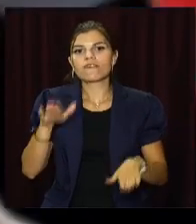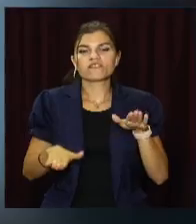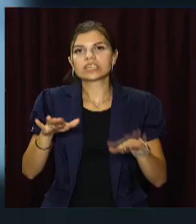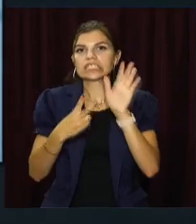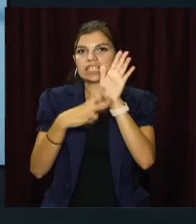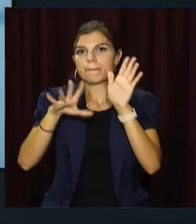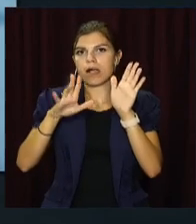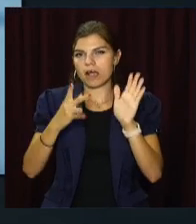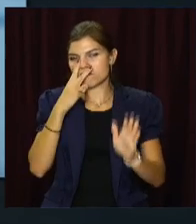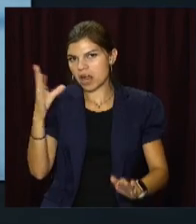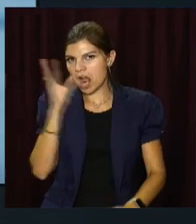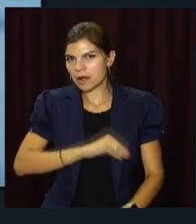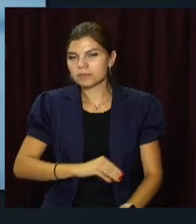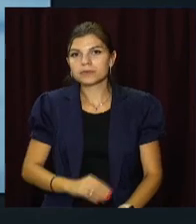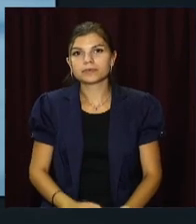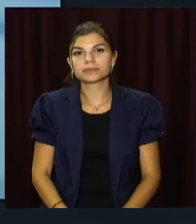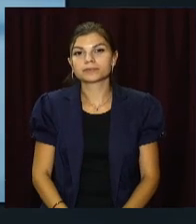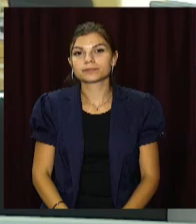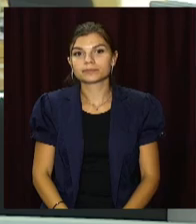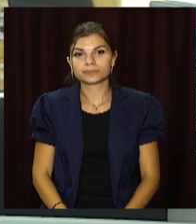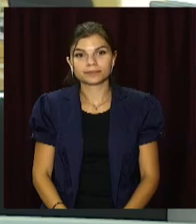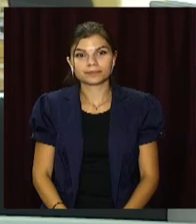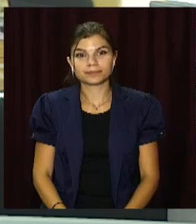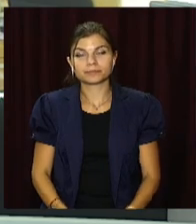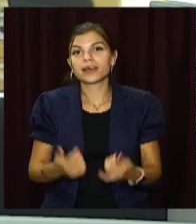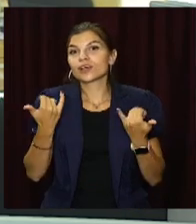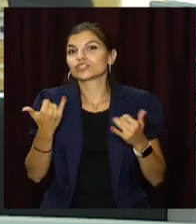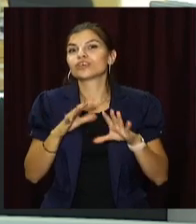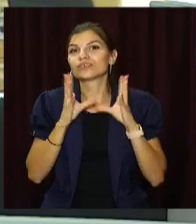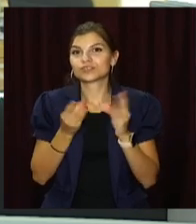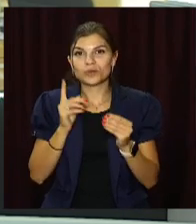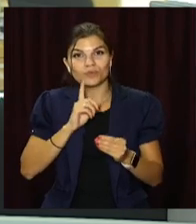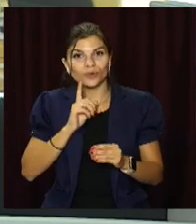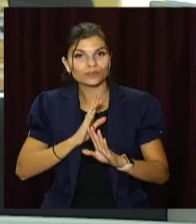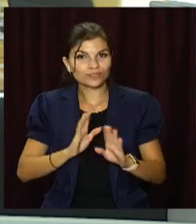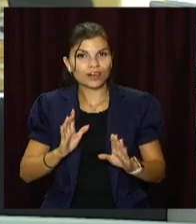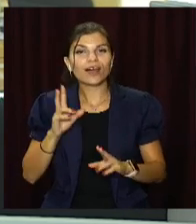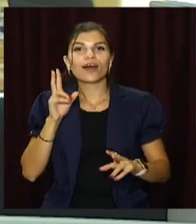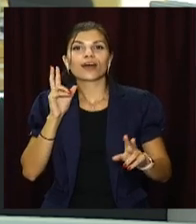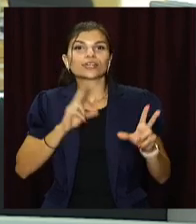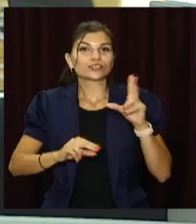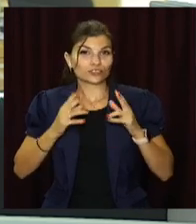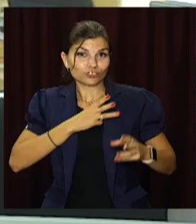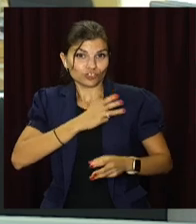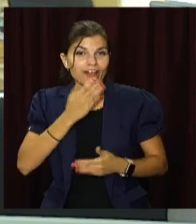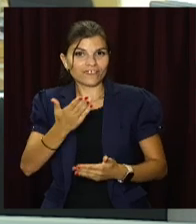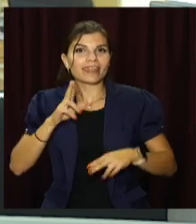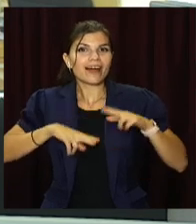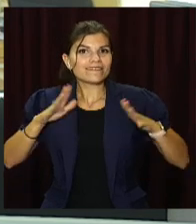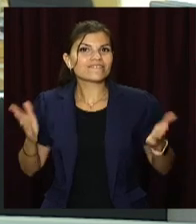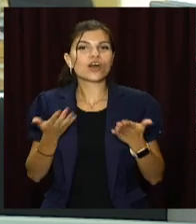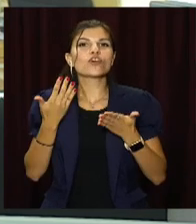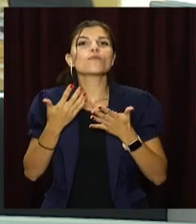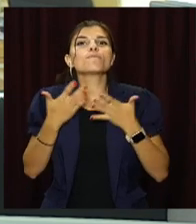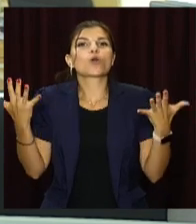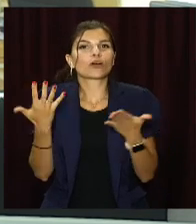золото у вазі 75 кілограмів. І на цьому в мене поки що все. Бажаю вам піднесеного настрою та нових